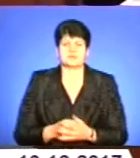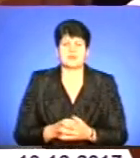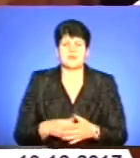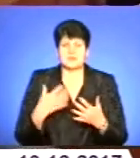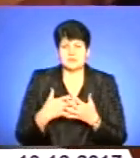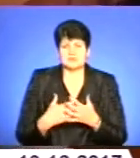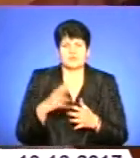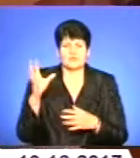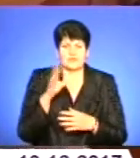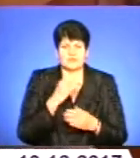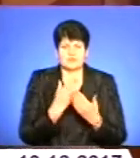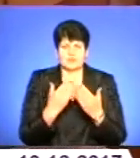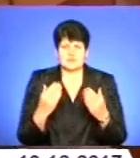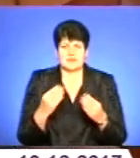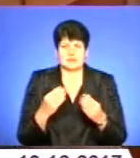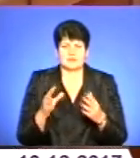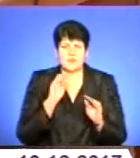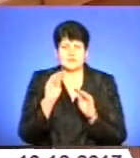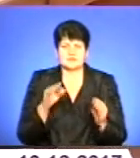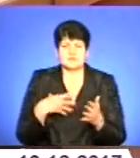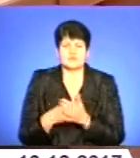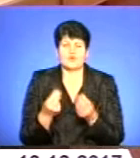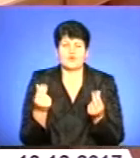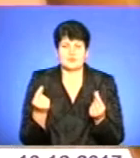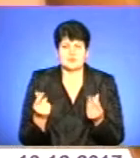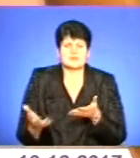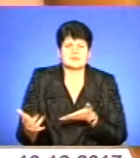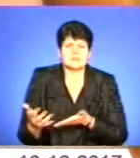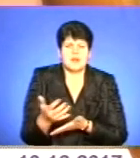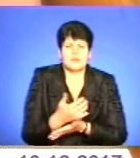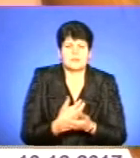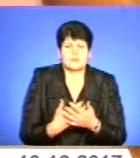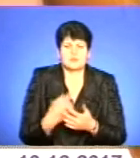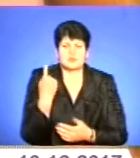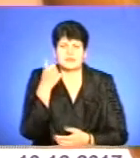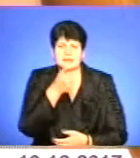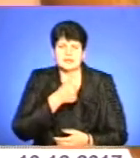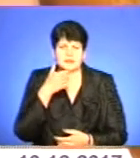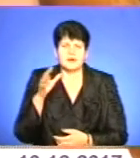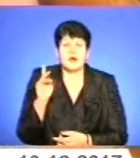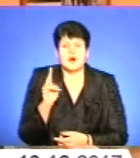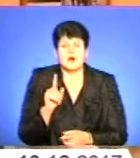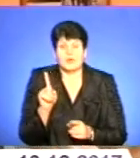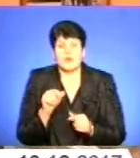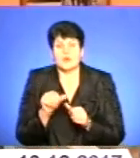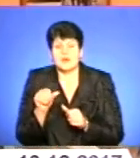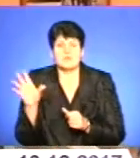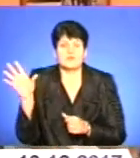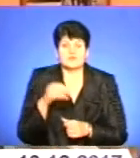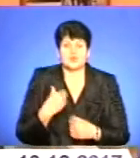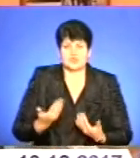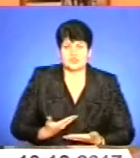Майже увесь музей облаштував за власні кошти. Більшість експонатів збирав близько року, деякі – усе життя. Експонати